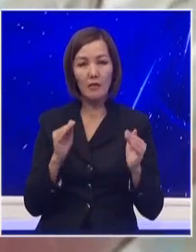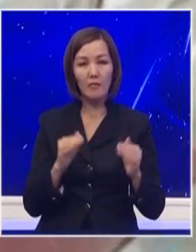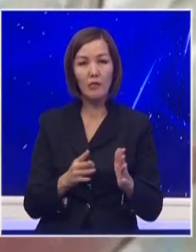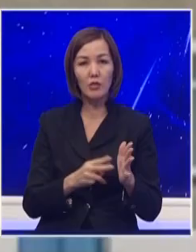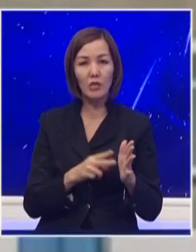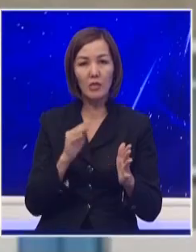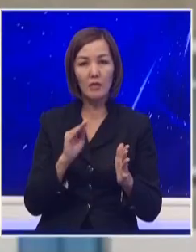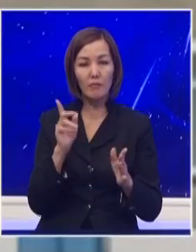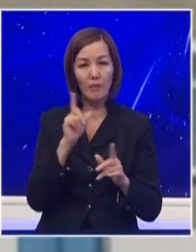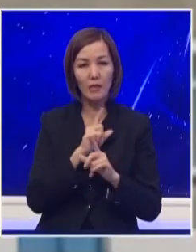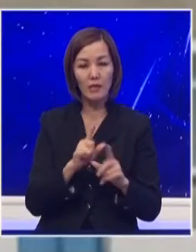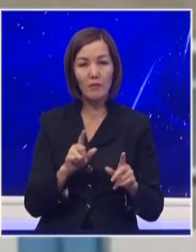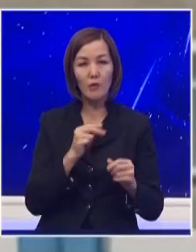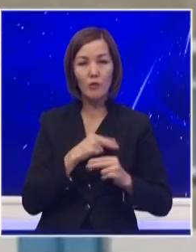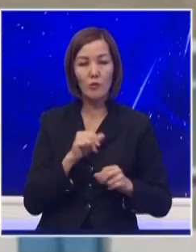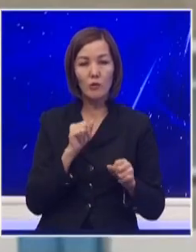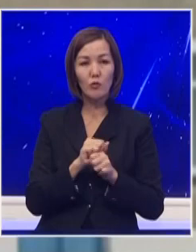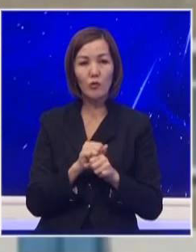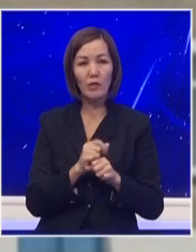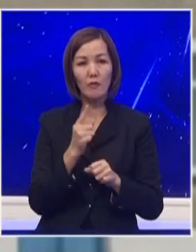Жетісу телеарнасы.